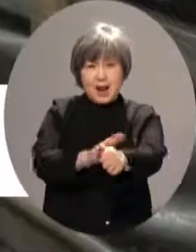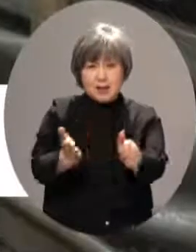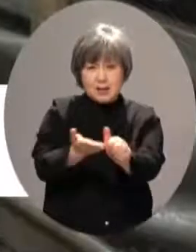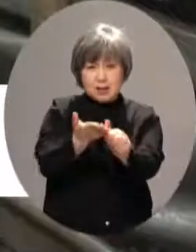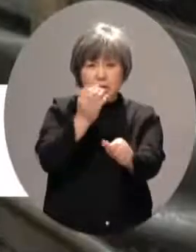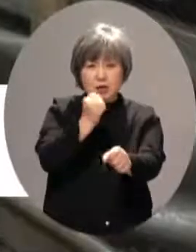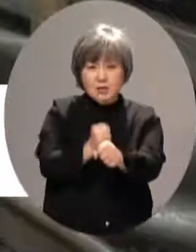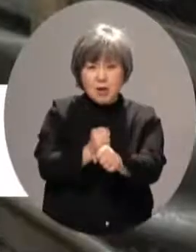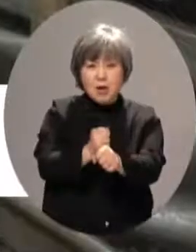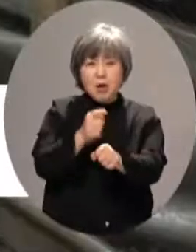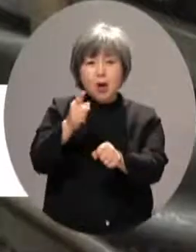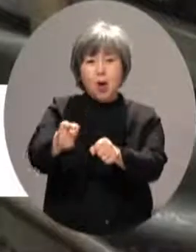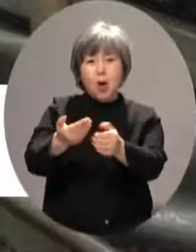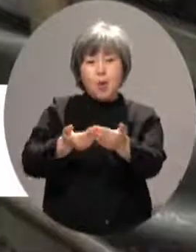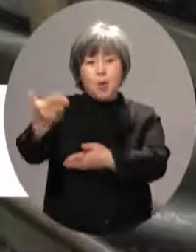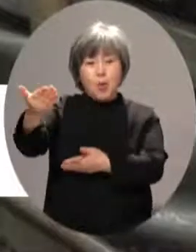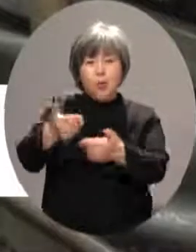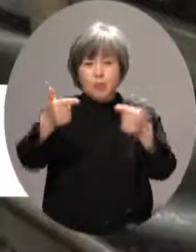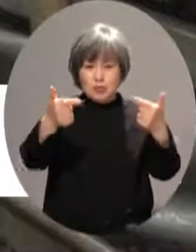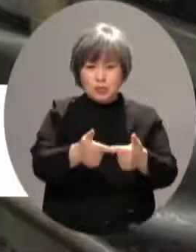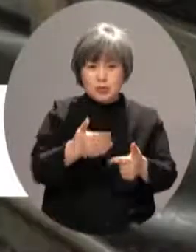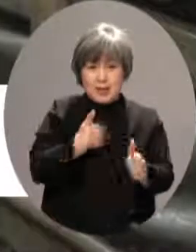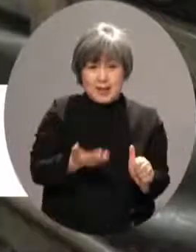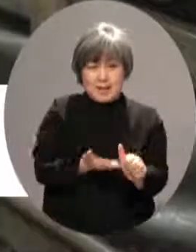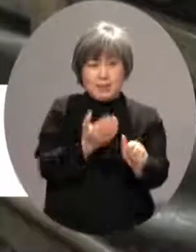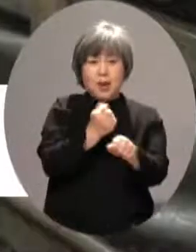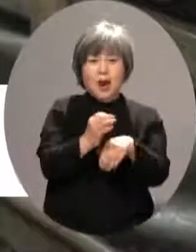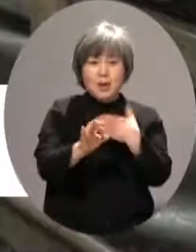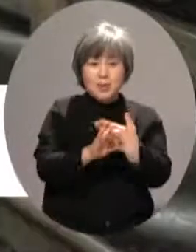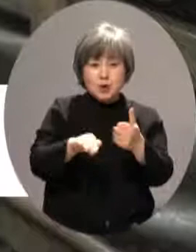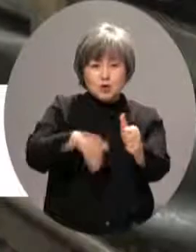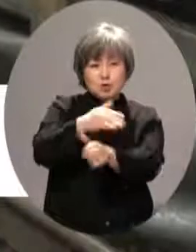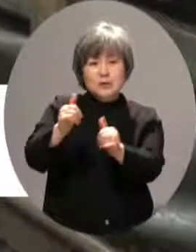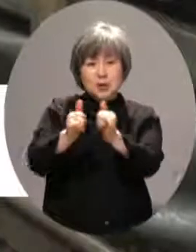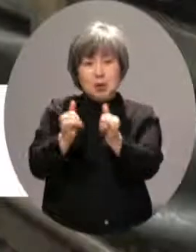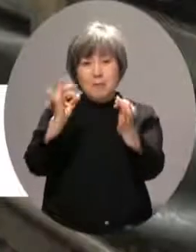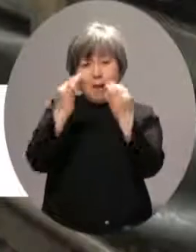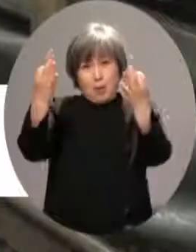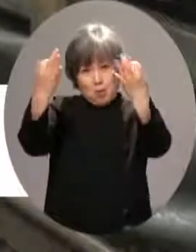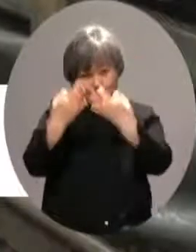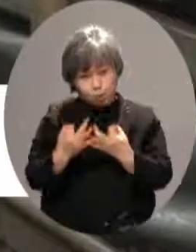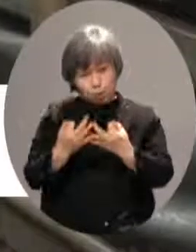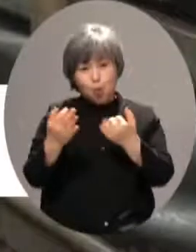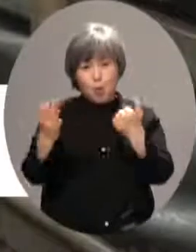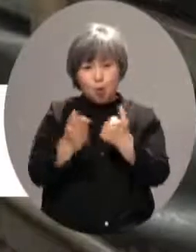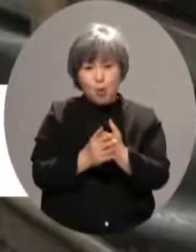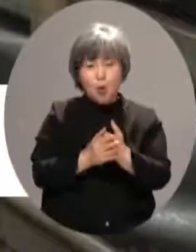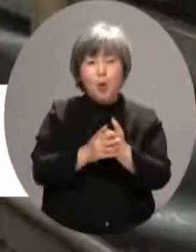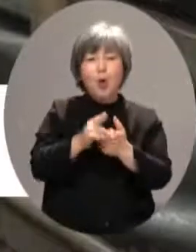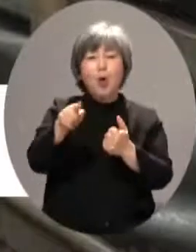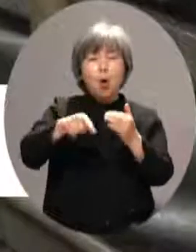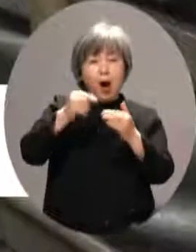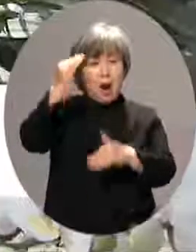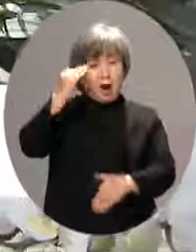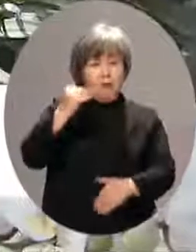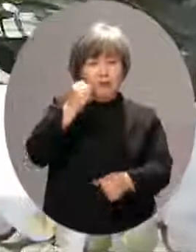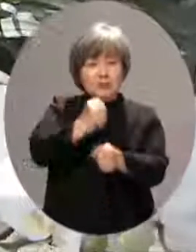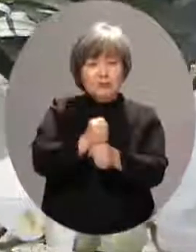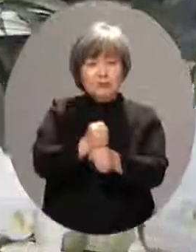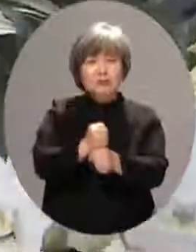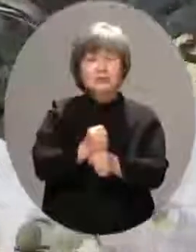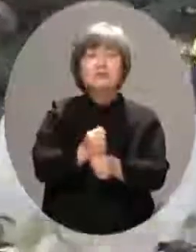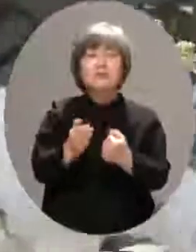재배 기관도 단축되고 그래서 제가 제외하면 은주의 사람들이 많이 와서 보고 복상 품종으로 많이 대체하고